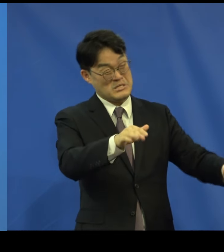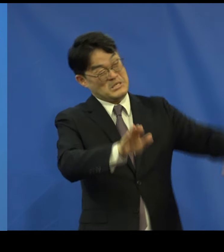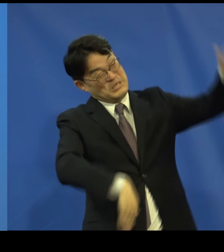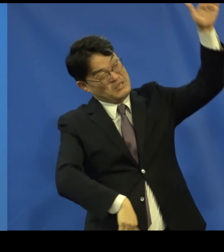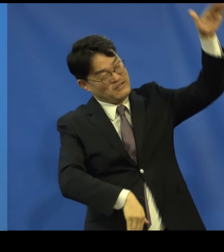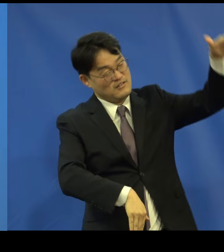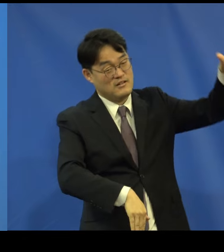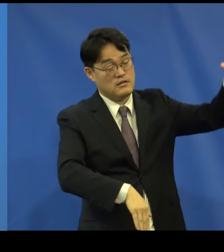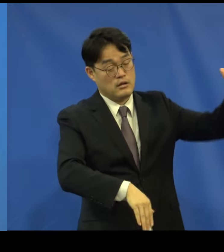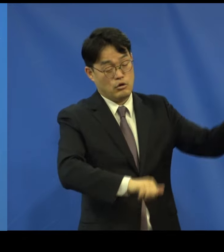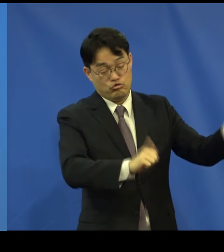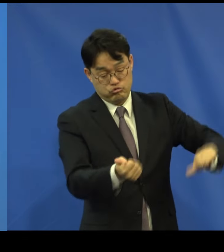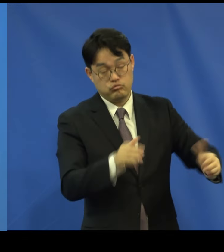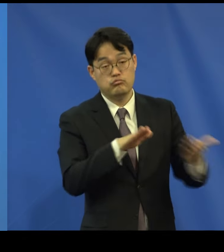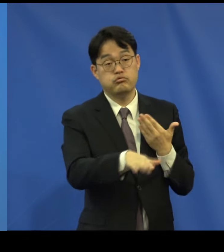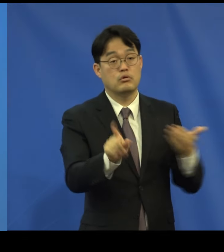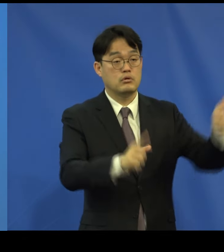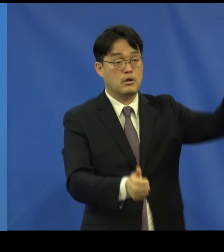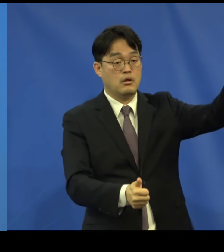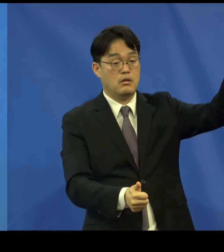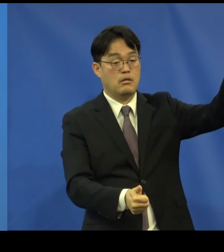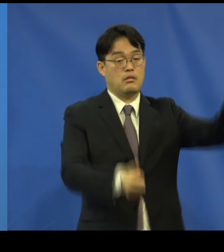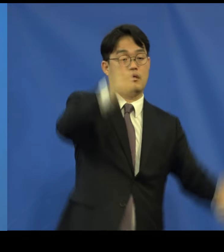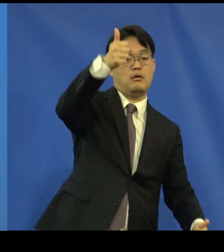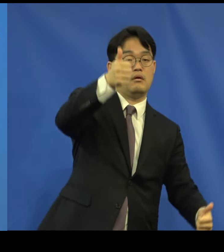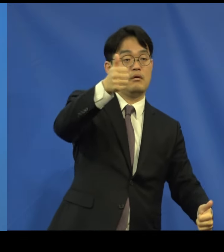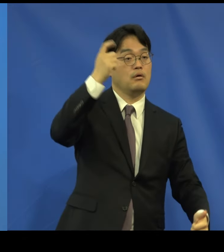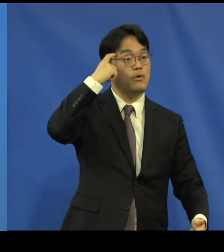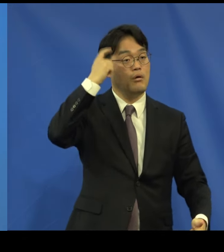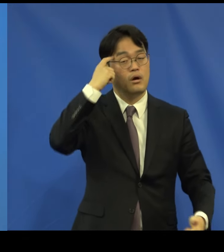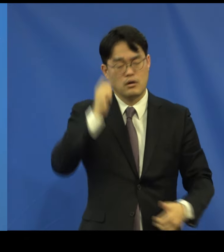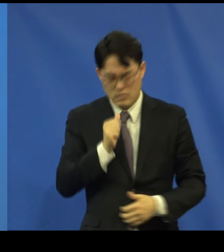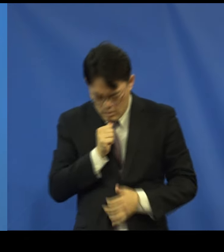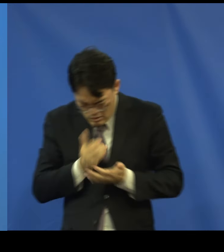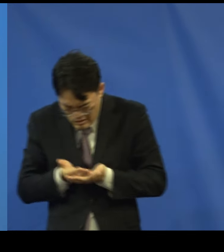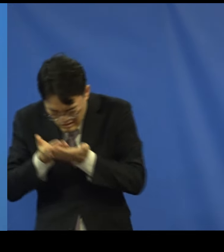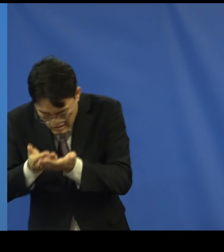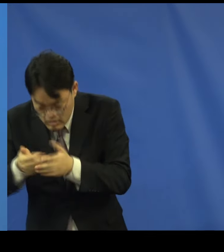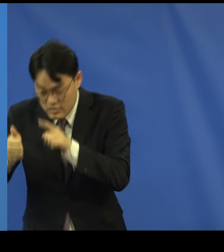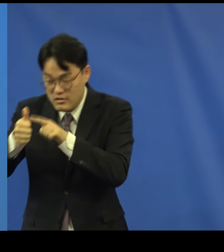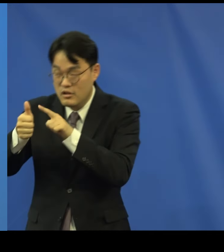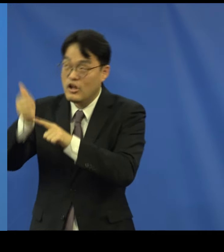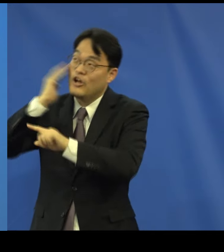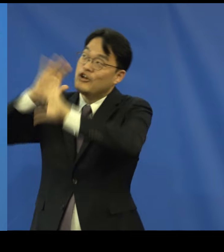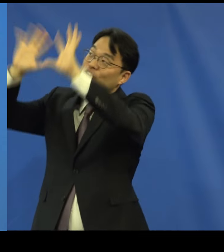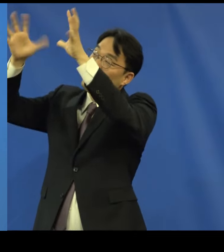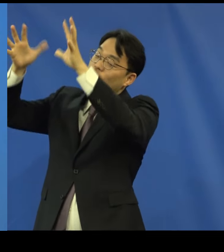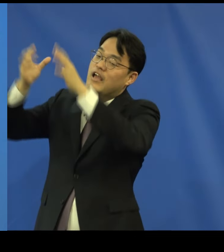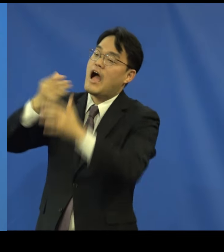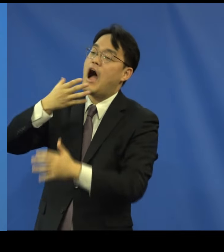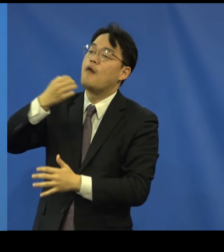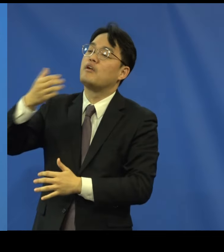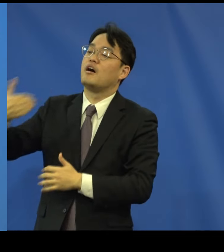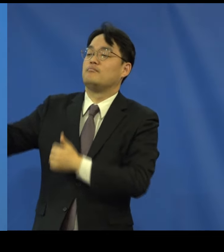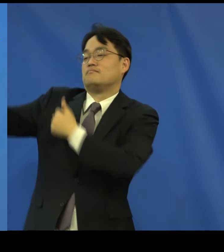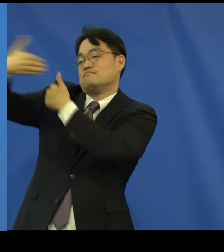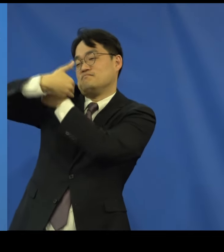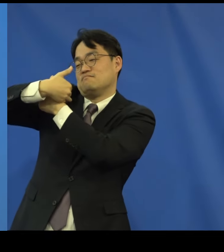이후예요. 뒤집어졌어요. 한 사람은 아브라함의 품에, 한 사람은 물 한 방울의 자비도 없는